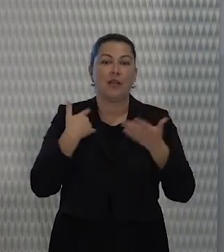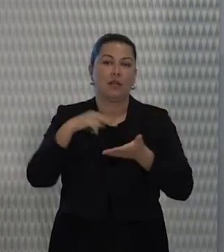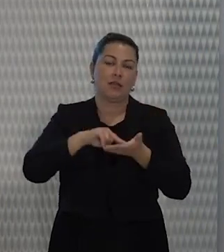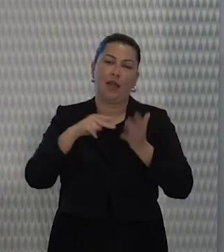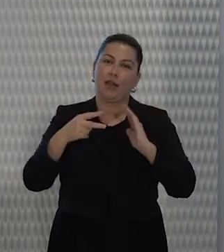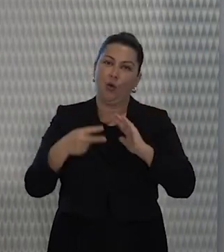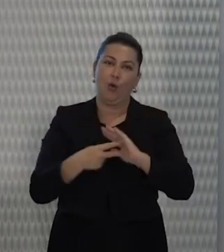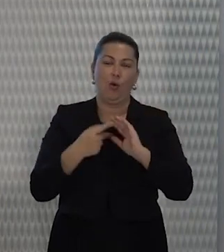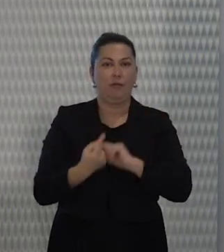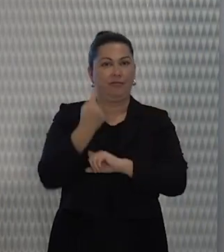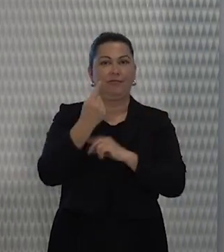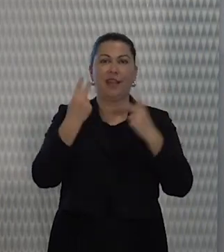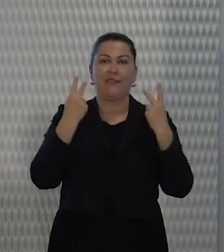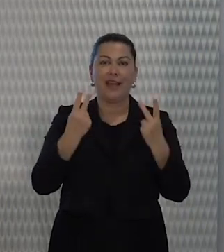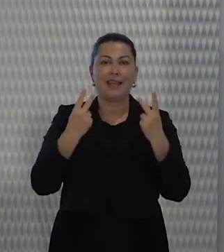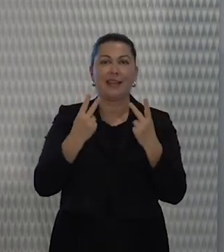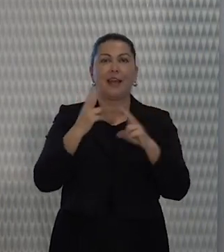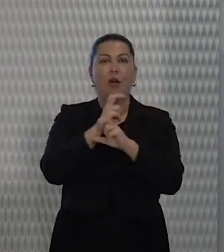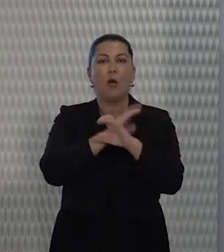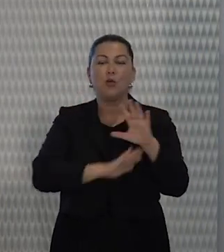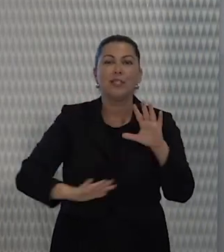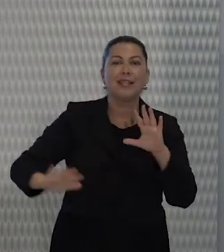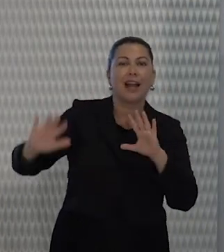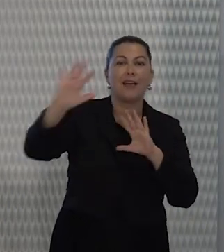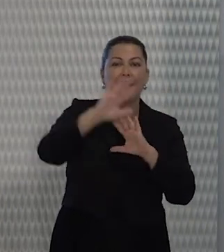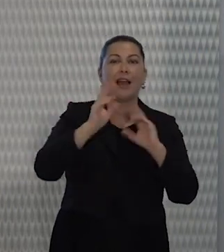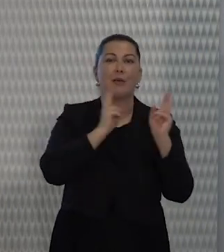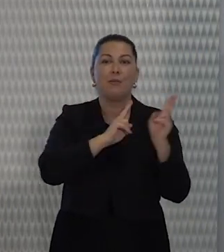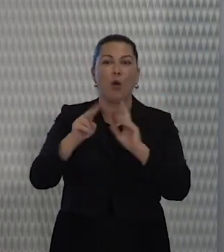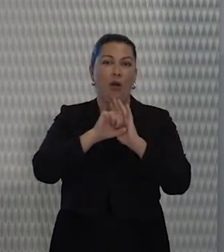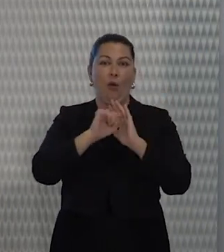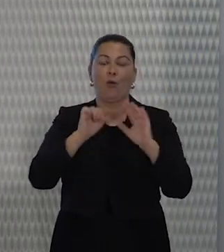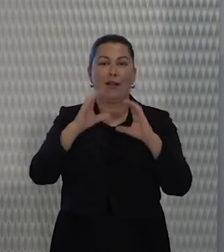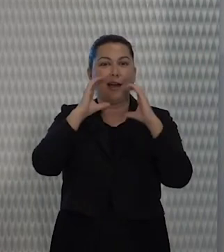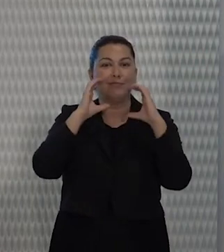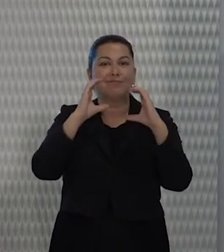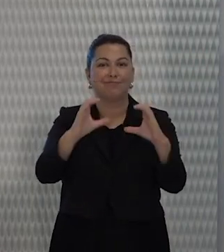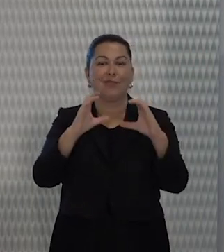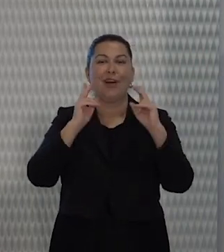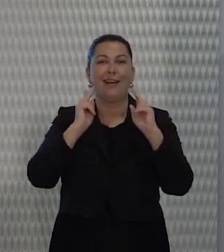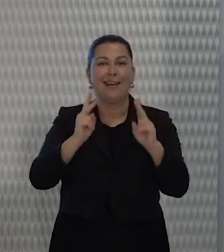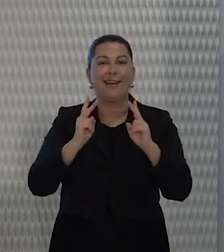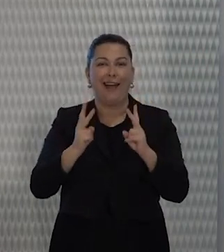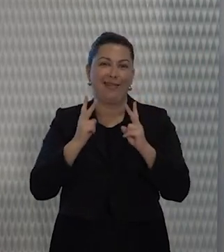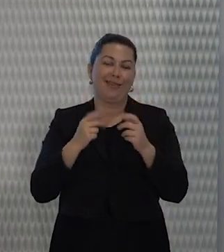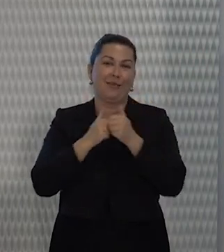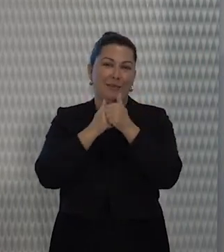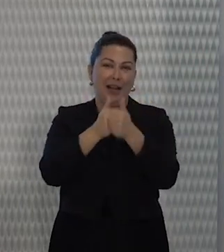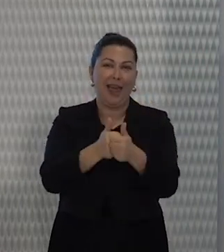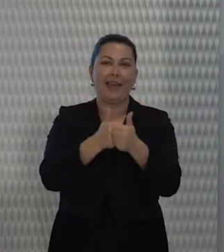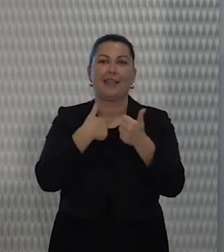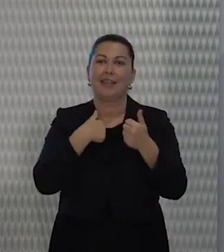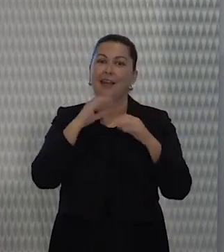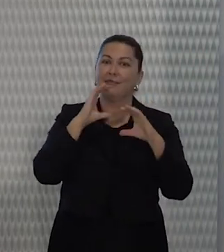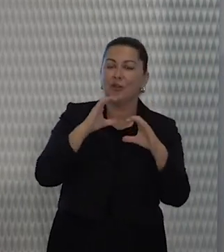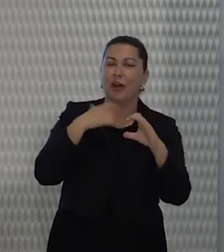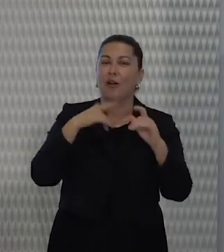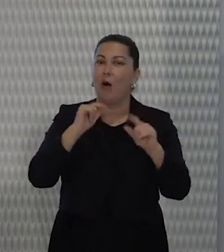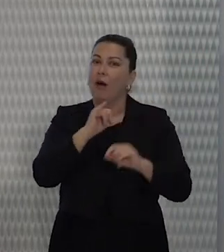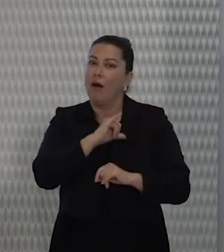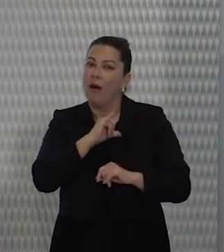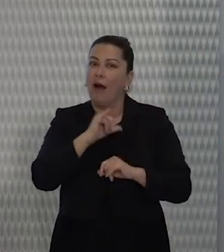Technologie, dass Sie aus ganz Österreich und darüber hinaus auch uns begleiten und sich inspirieren